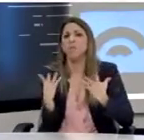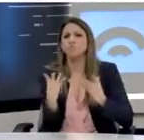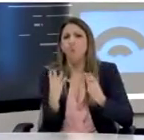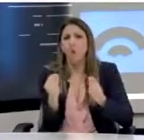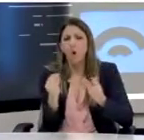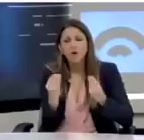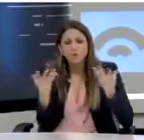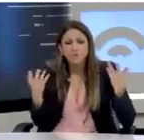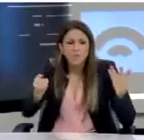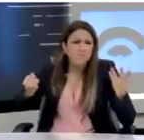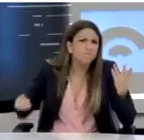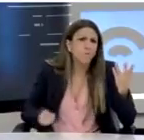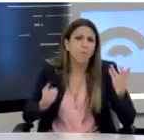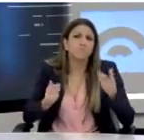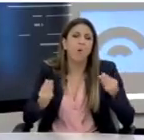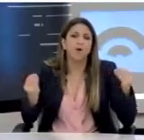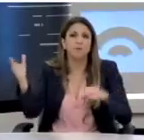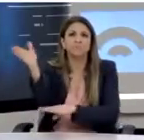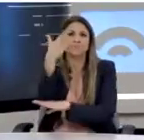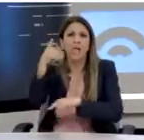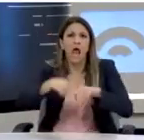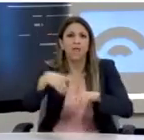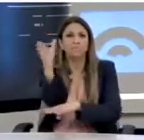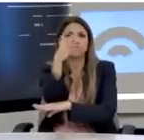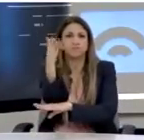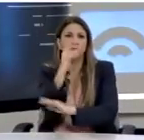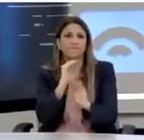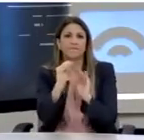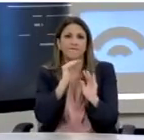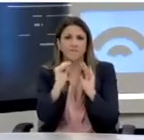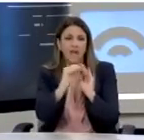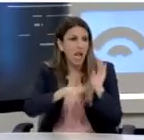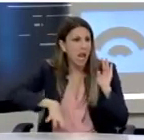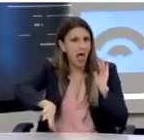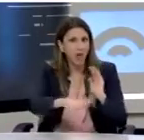παροξισμός, που διαμόρφωσε το κλίμα στην κοινή γνώμη,